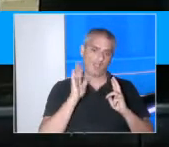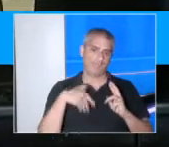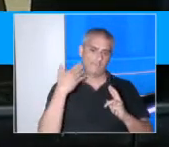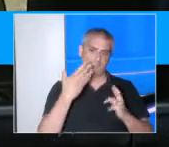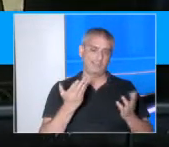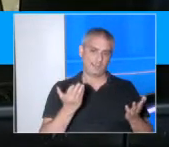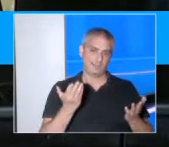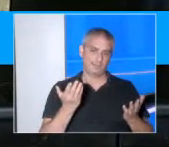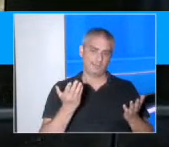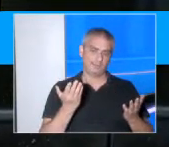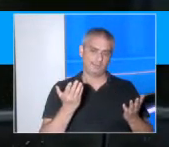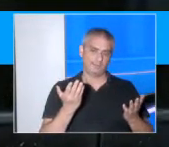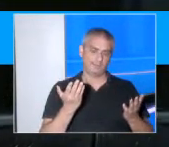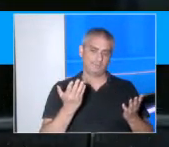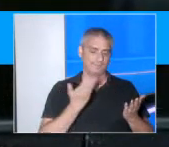תהיינה